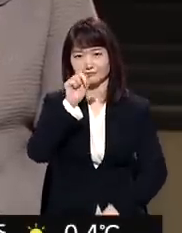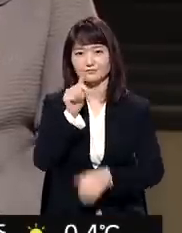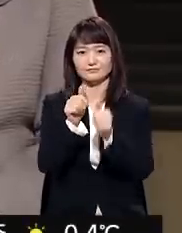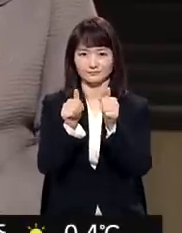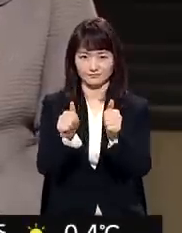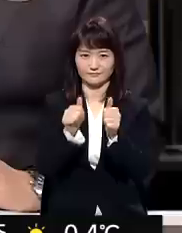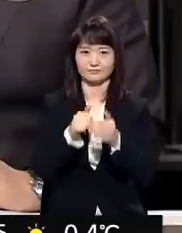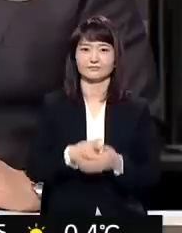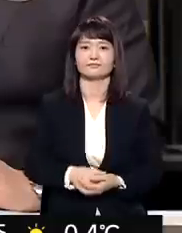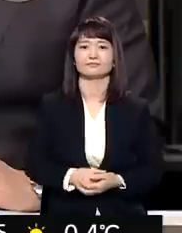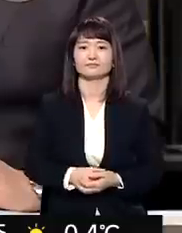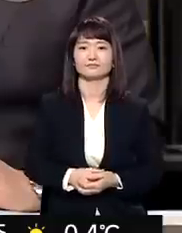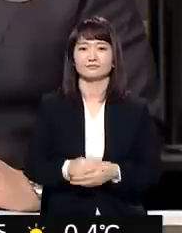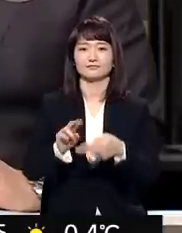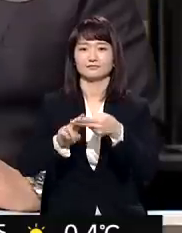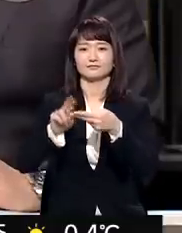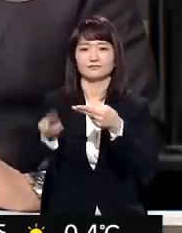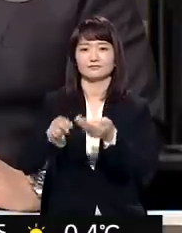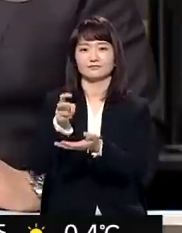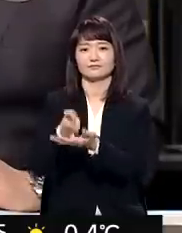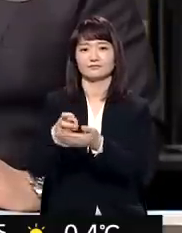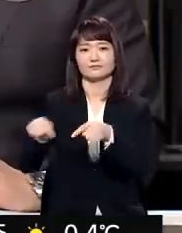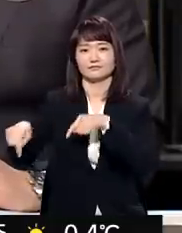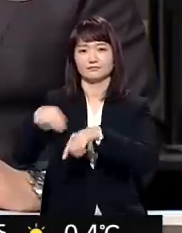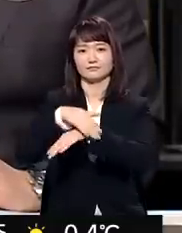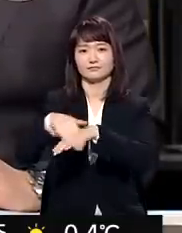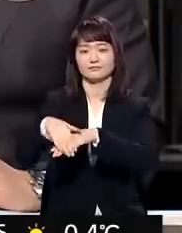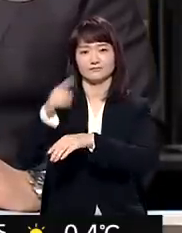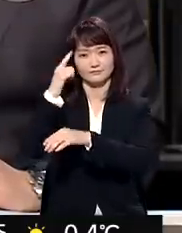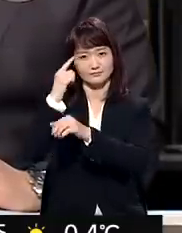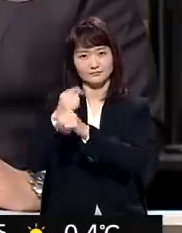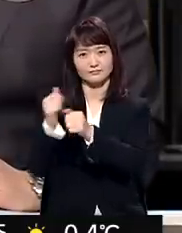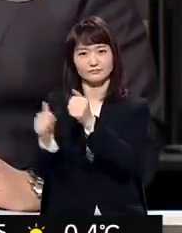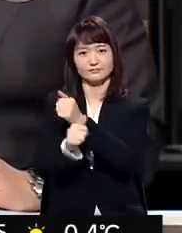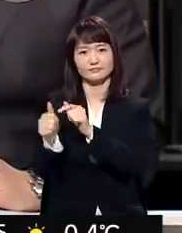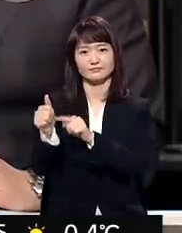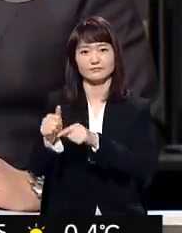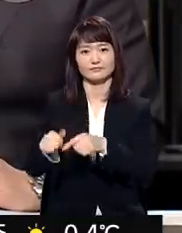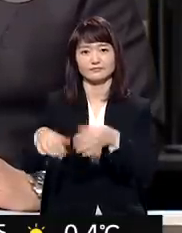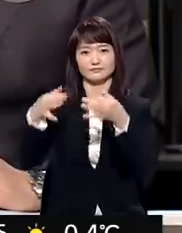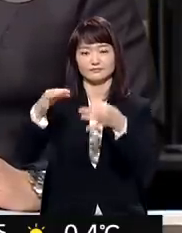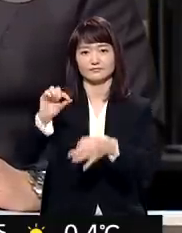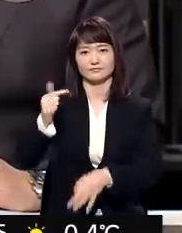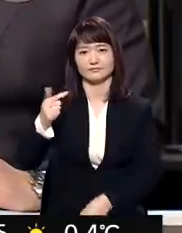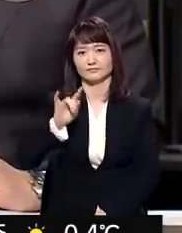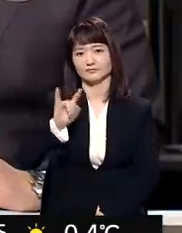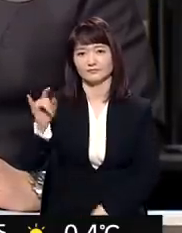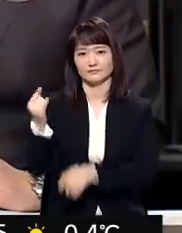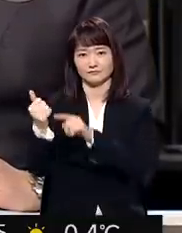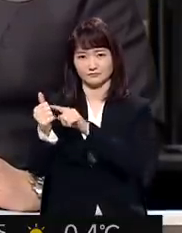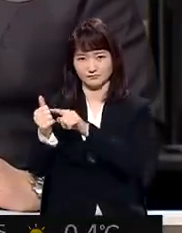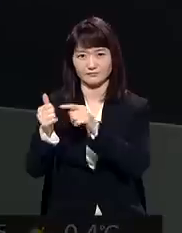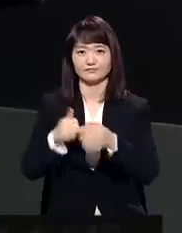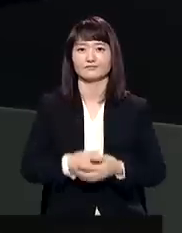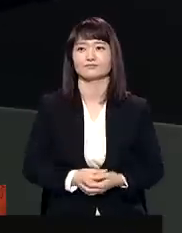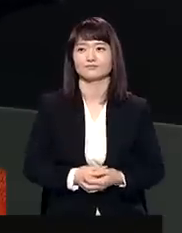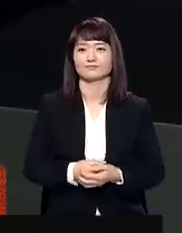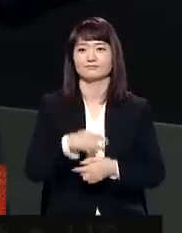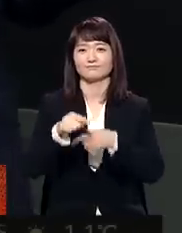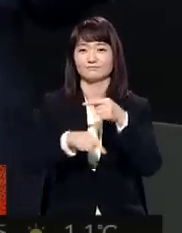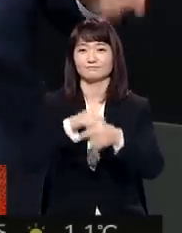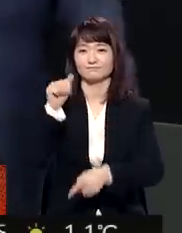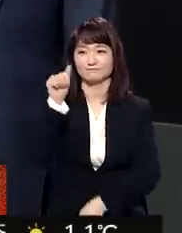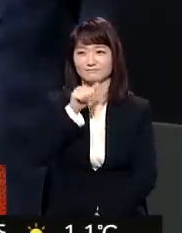변호사 그리고 승재형 형사 법무정책 선임연구위원 김은배 전 서울청 팀장 그리고 예